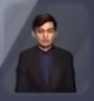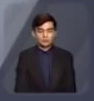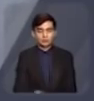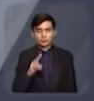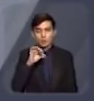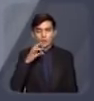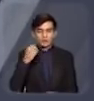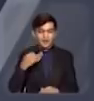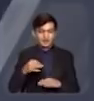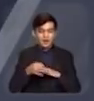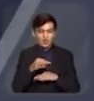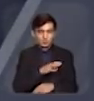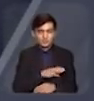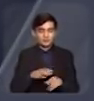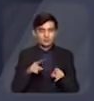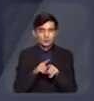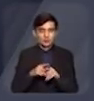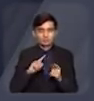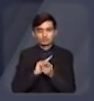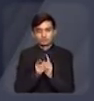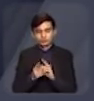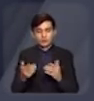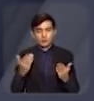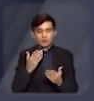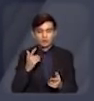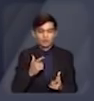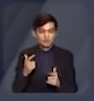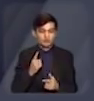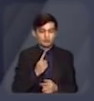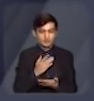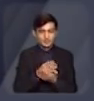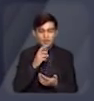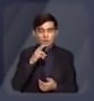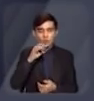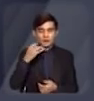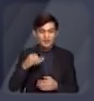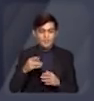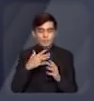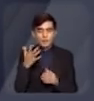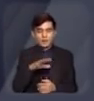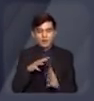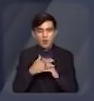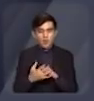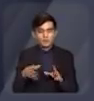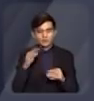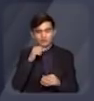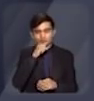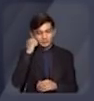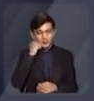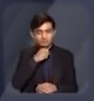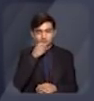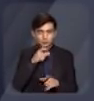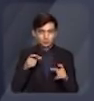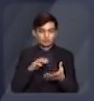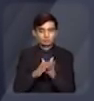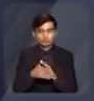Қордай ауданын қандай түбегейлі өзгерістер күтіп тұр? Әрине, кемшіліктерде бар. Қордайдағы бес ауылдың қариялары келісімге келді ме?